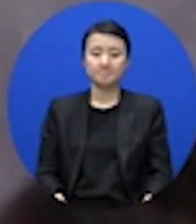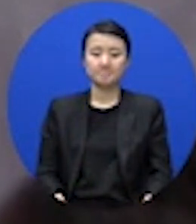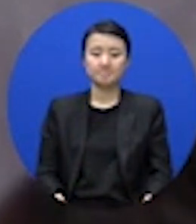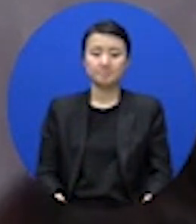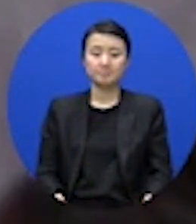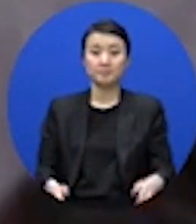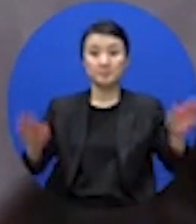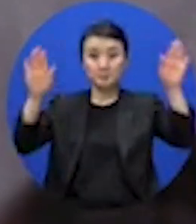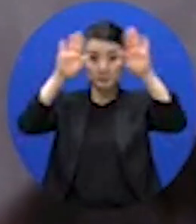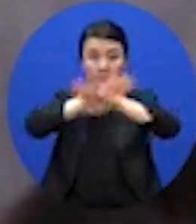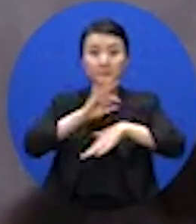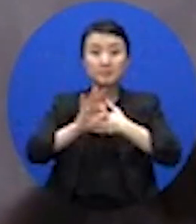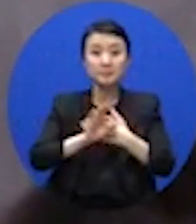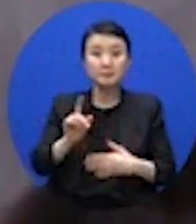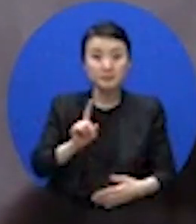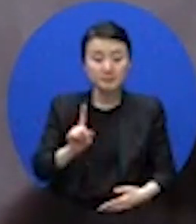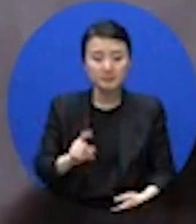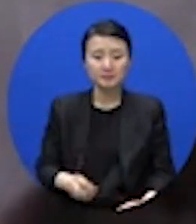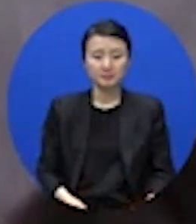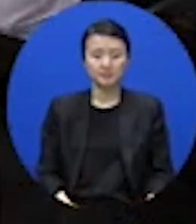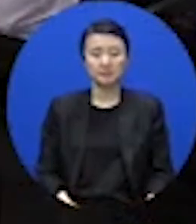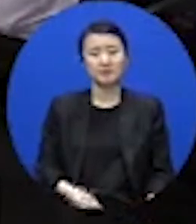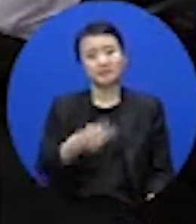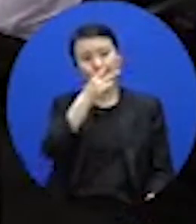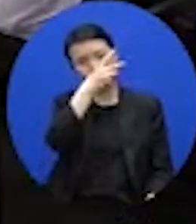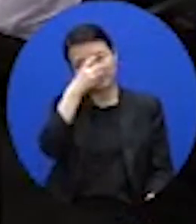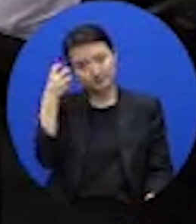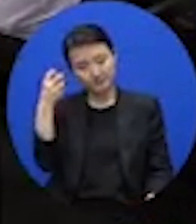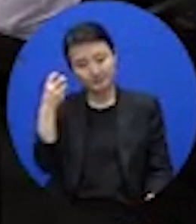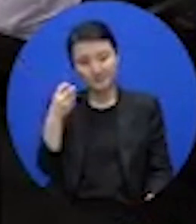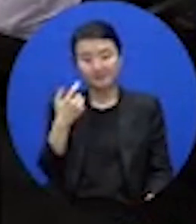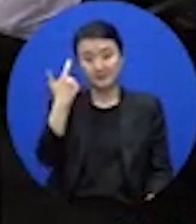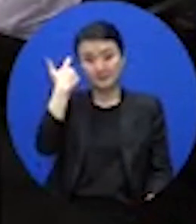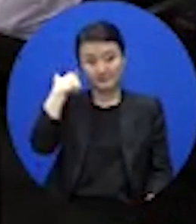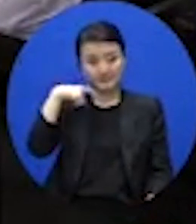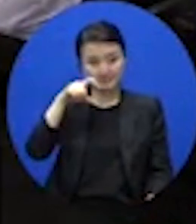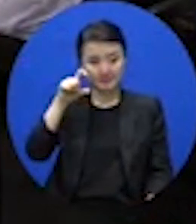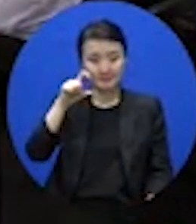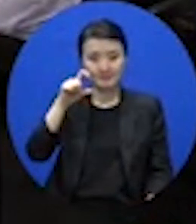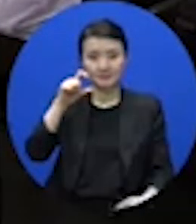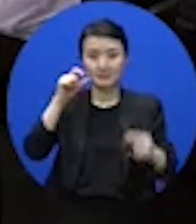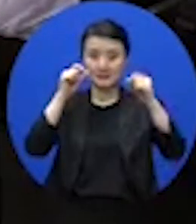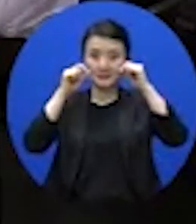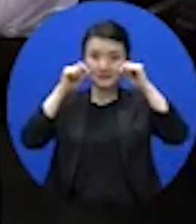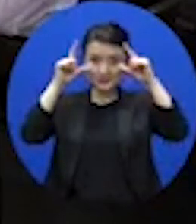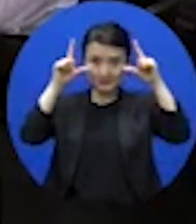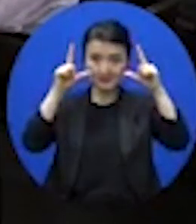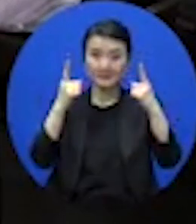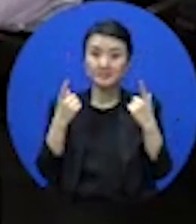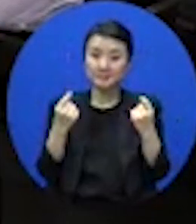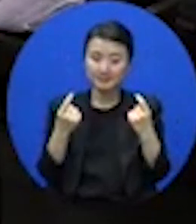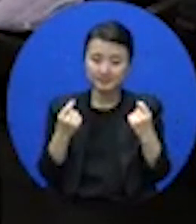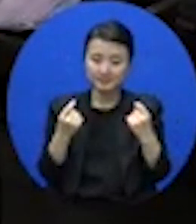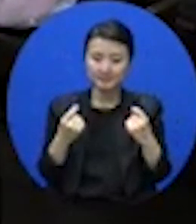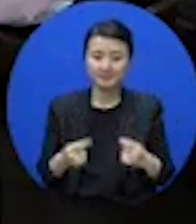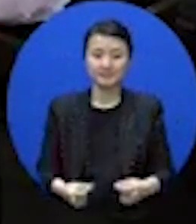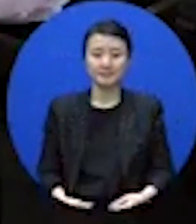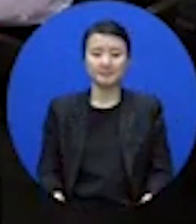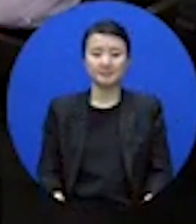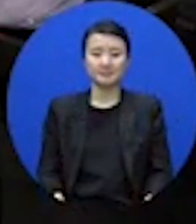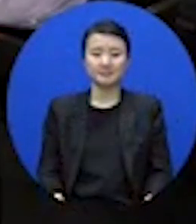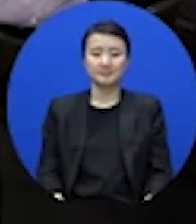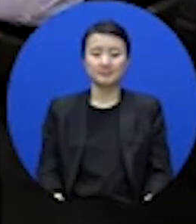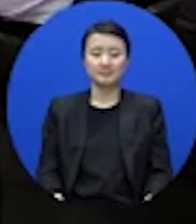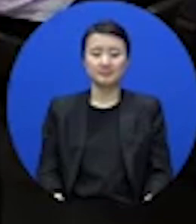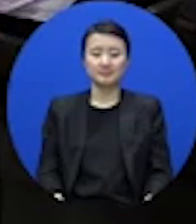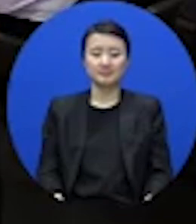저녁 밤이 되면 어떻게 돼요? 우리가 잠을 자죠. 아침에 눈을 안 뜨면 안 돼요. 네. 눈을 뜨죠.